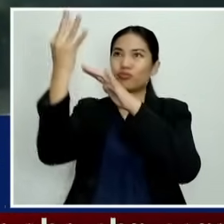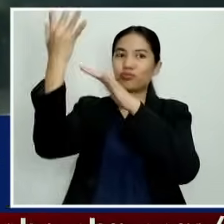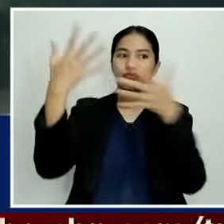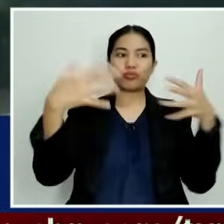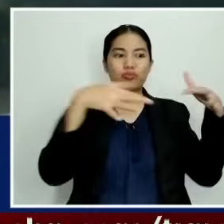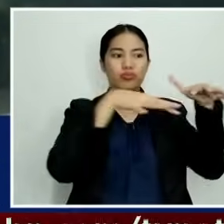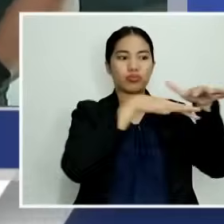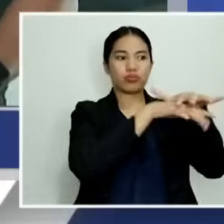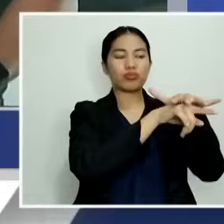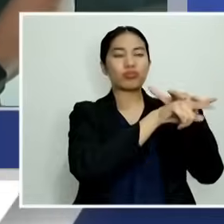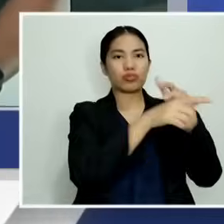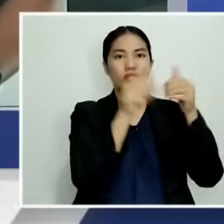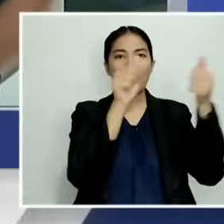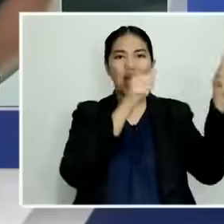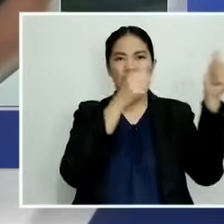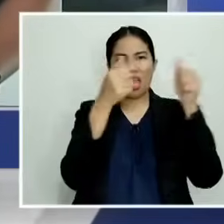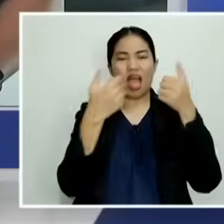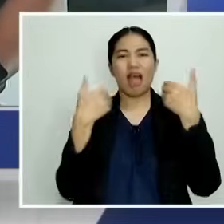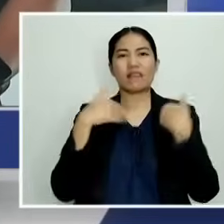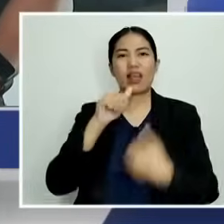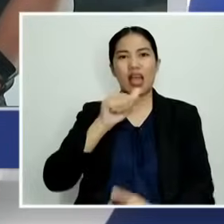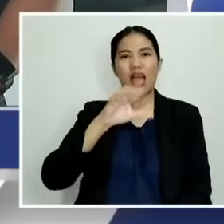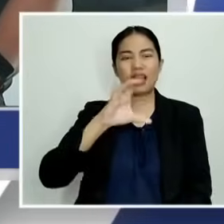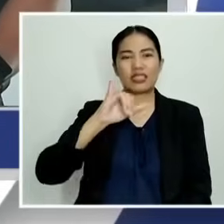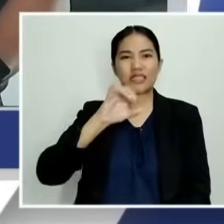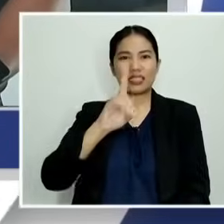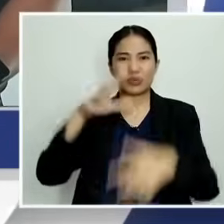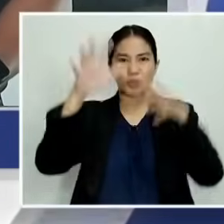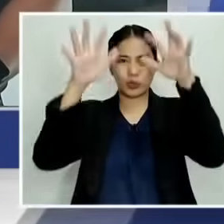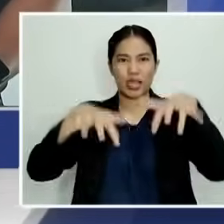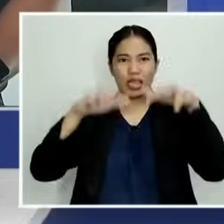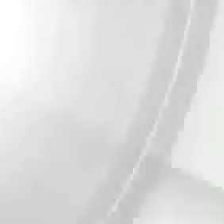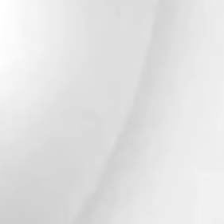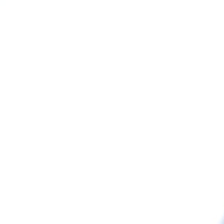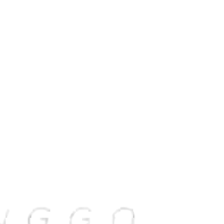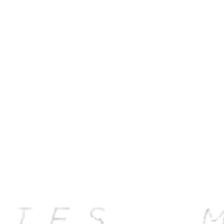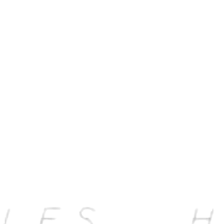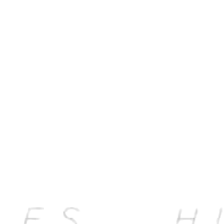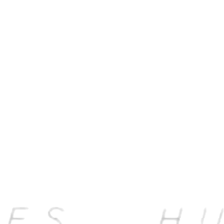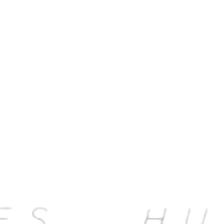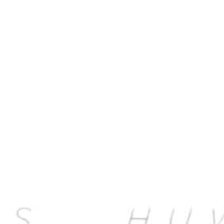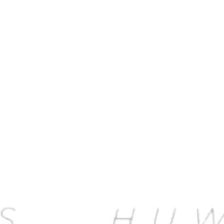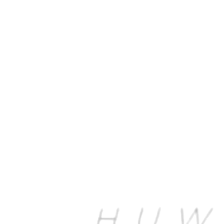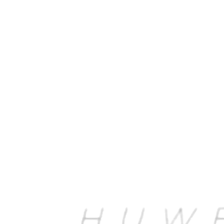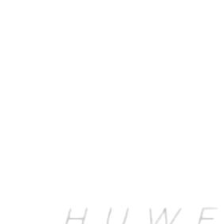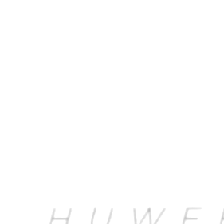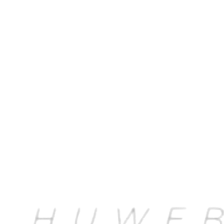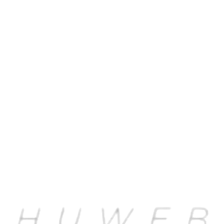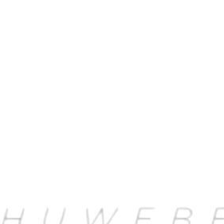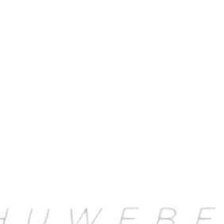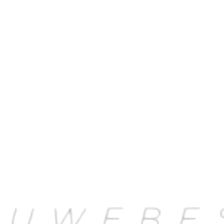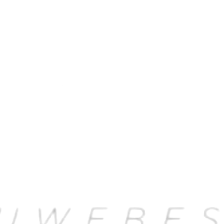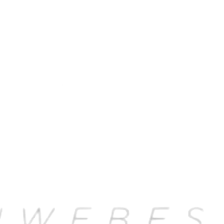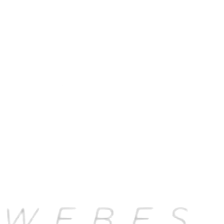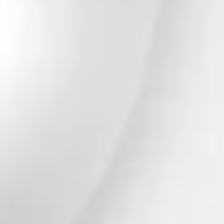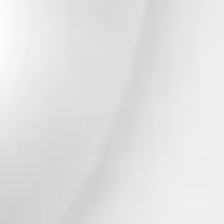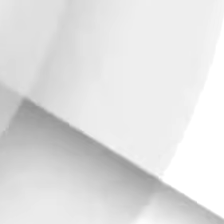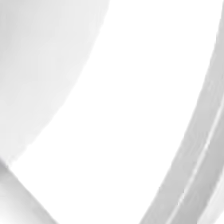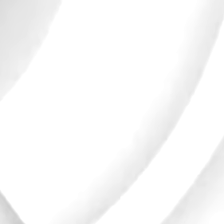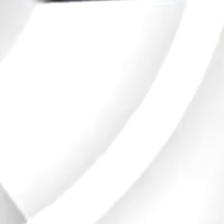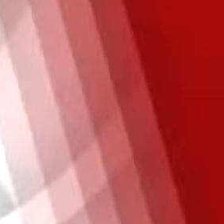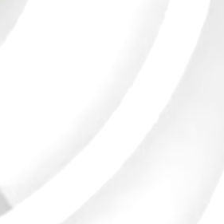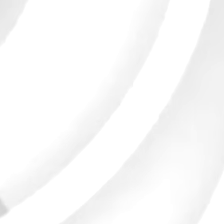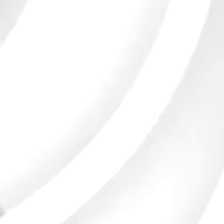Alvin? Maraming salamat, Ariel Rojas. Tuloy-tuloy po ang ating pagpapatrol sa